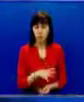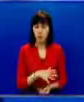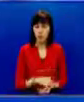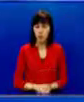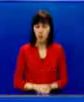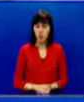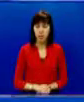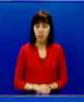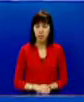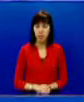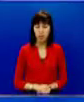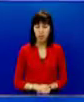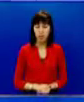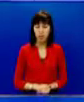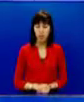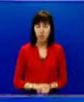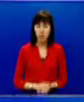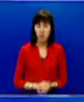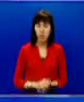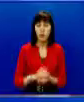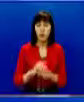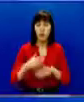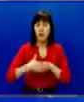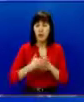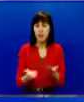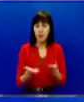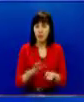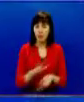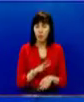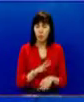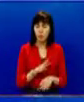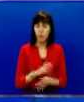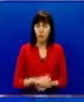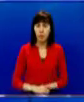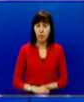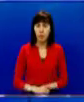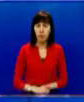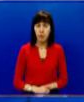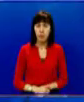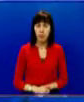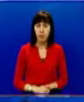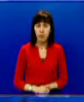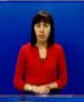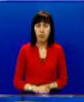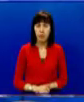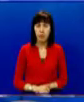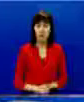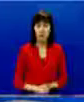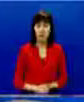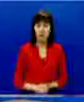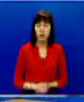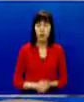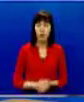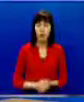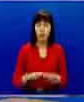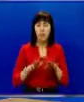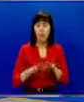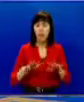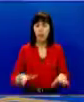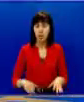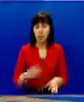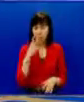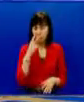ашылмайды. Кірпішті бәрі есікке жиналып қапты. Маяқты балам жатық шығынды, балам шықты да, айтты, ай не болды десім, сосед үй